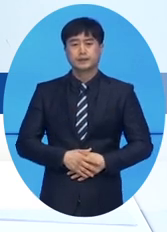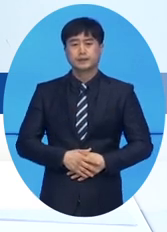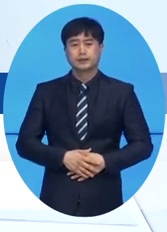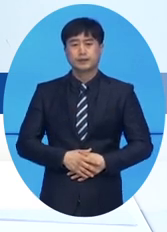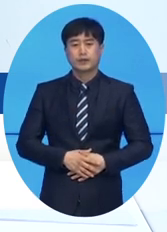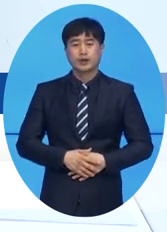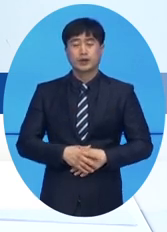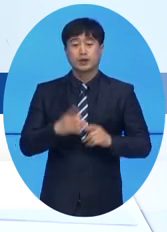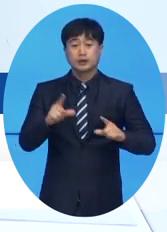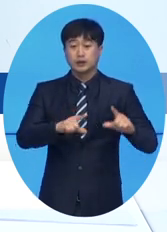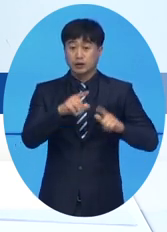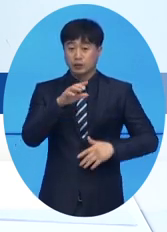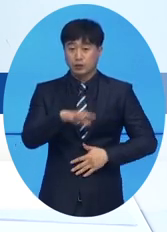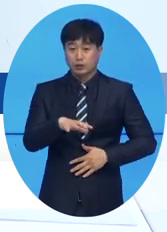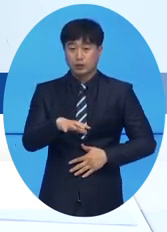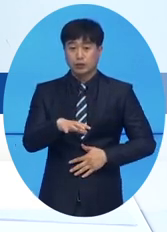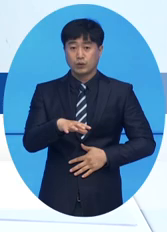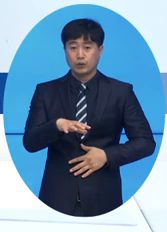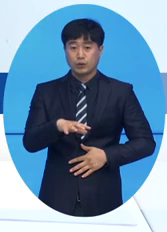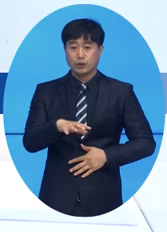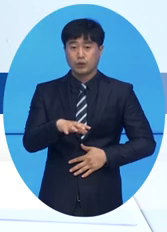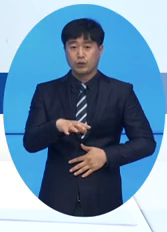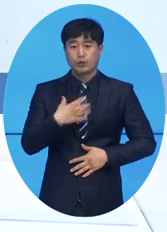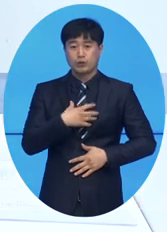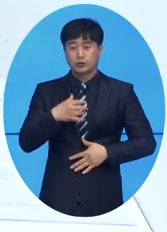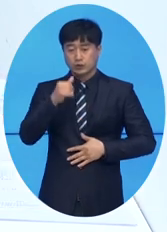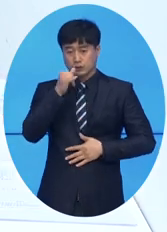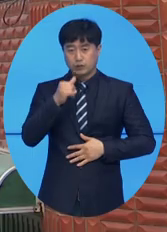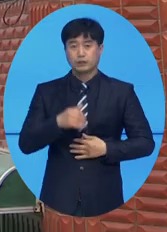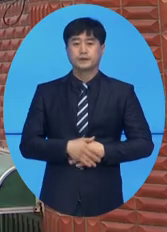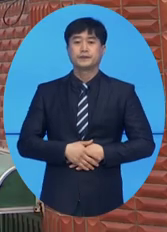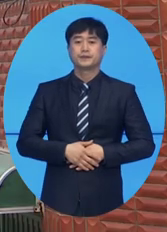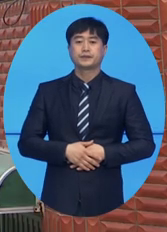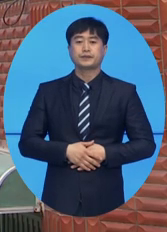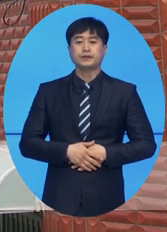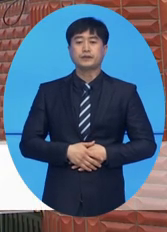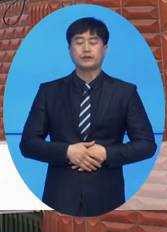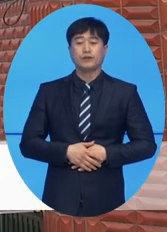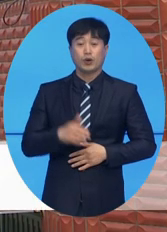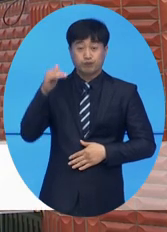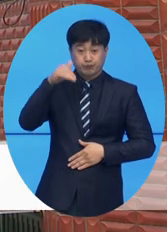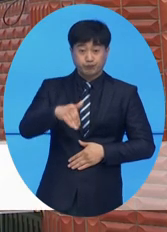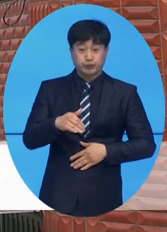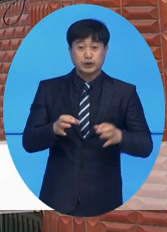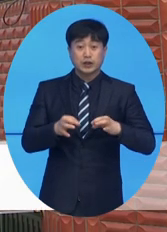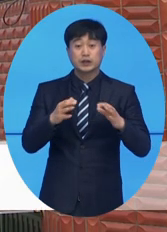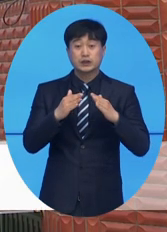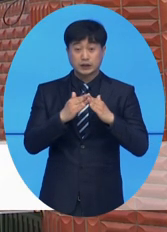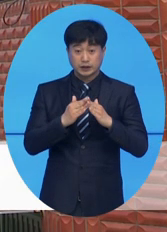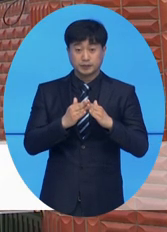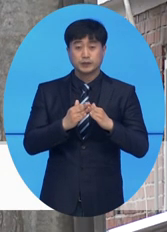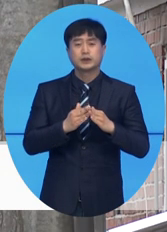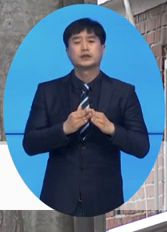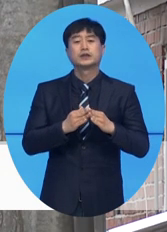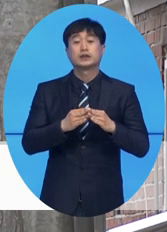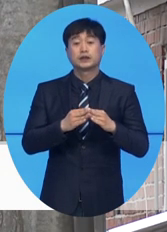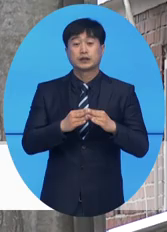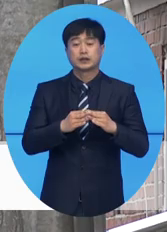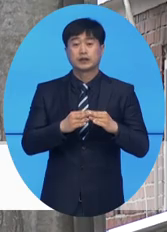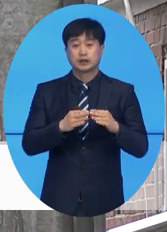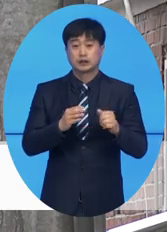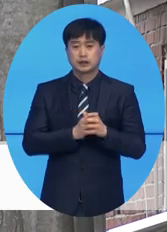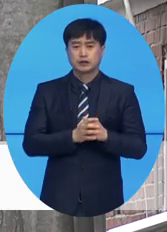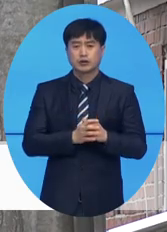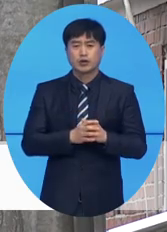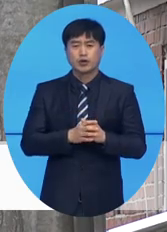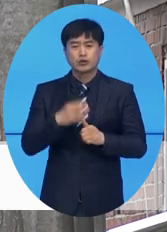아무래도 좀 주거 공간도 가장 우려가 되는 부분이긴 한데. 급락한 부동산 시세에 전세 피해 우려가 큰 요즘,